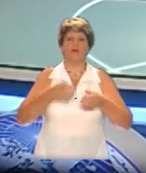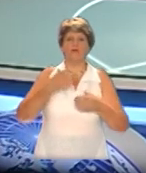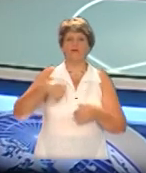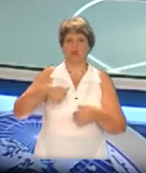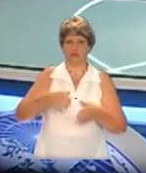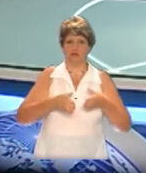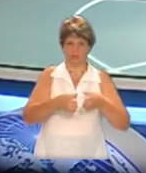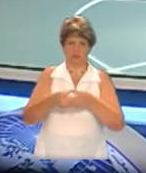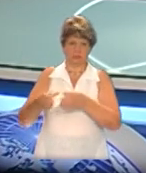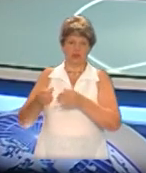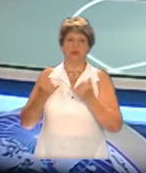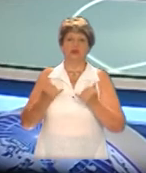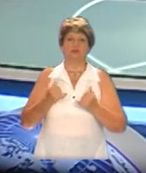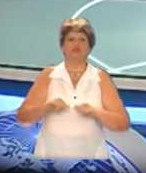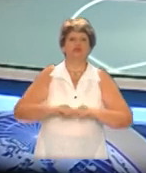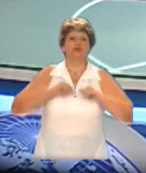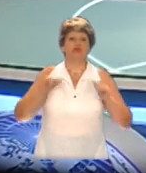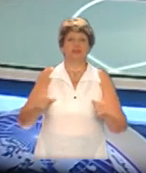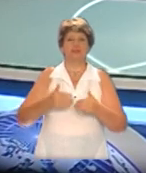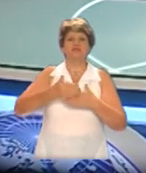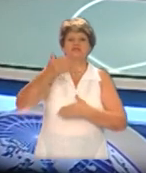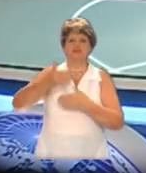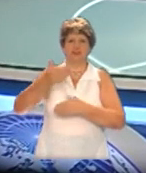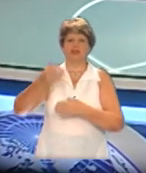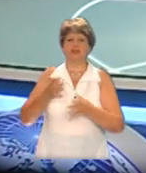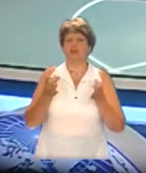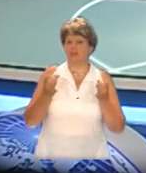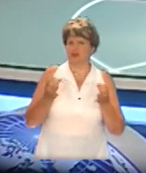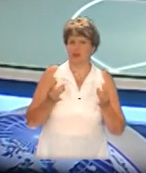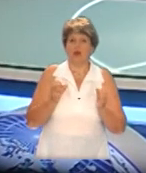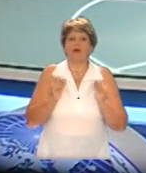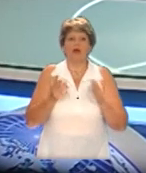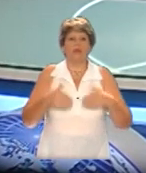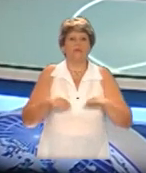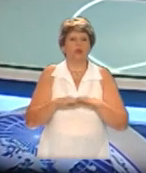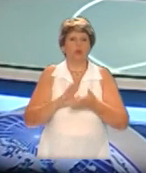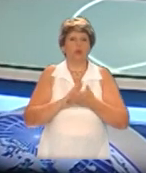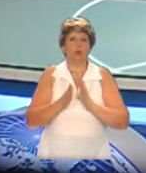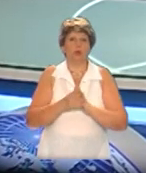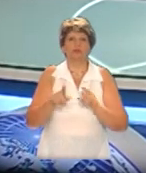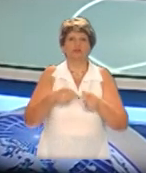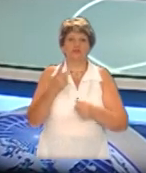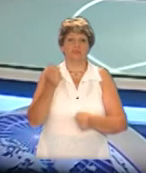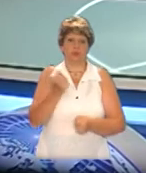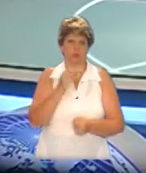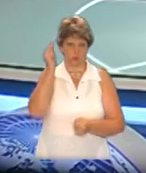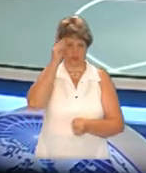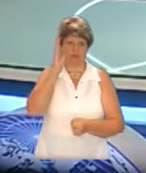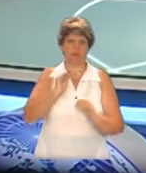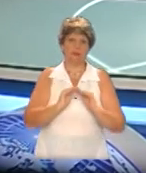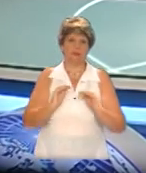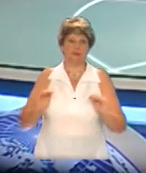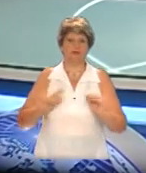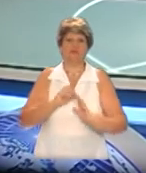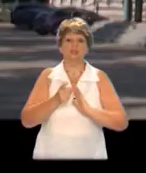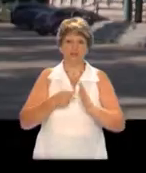відра. Нині ж через підвищену вологість стіни вкрились пліснявою. Як у таких умовах за два тижні вчитимуться діти, цікавились мої